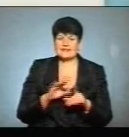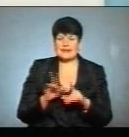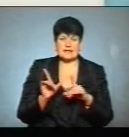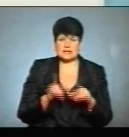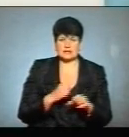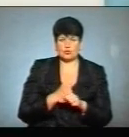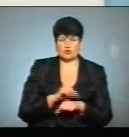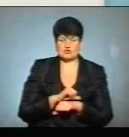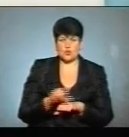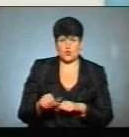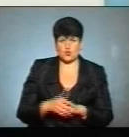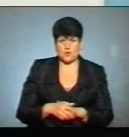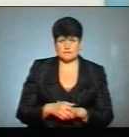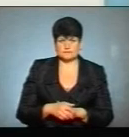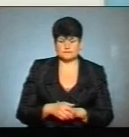за кордон.